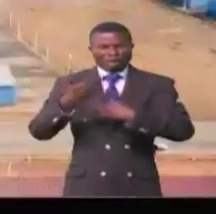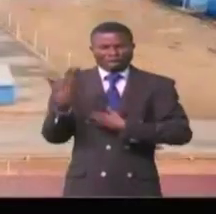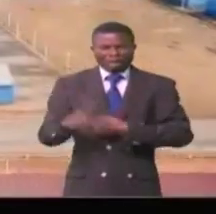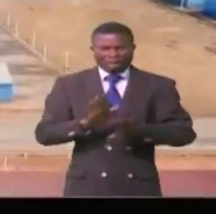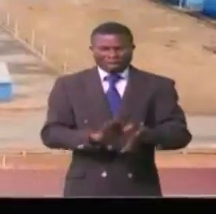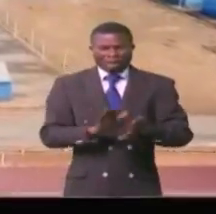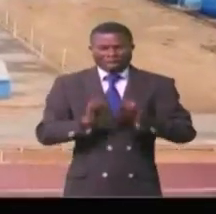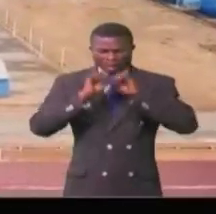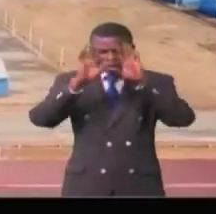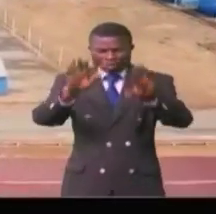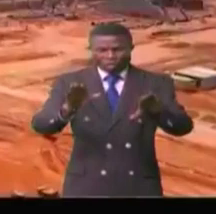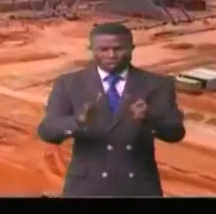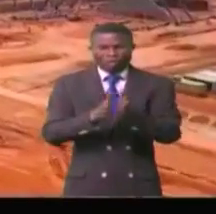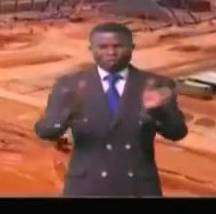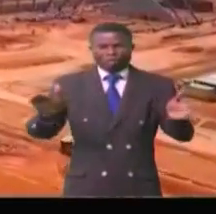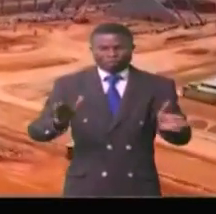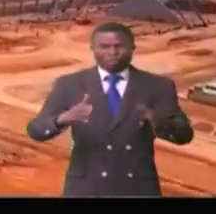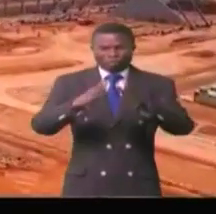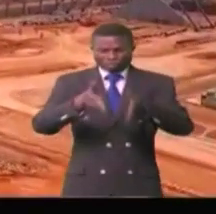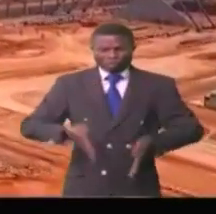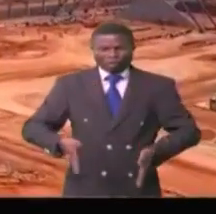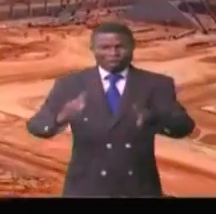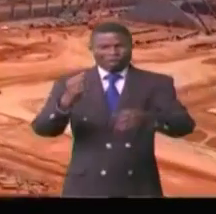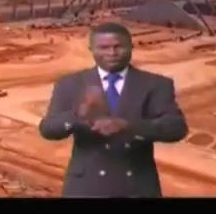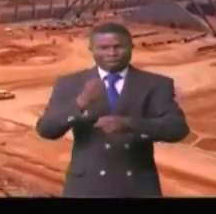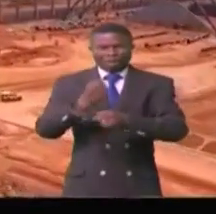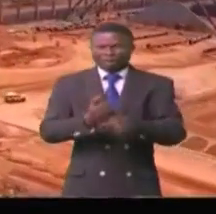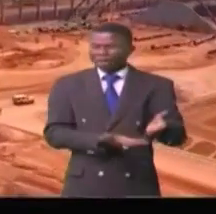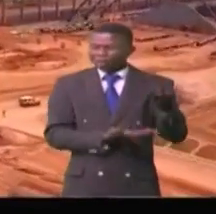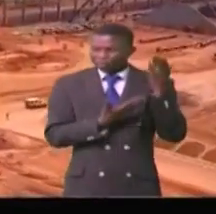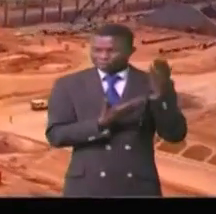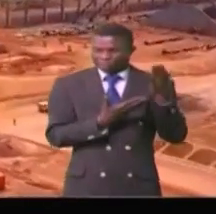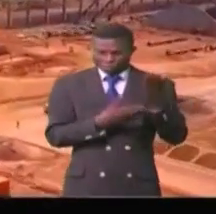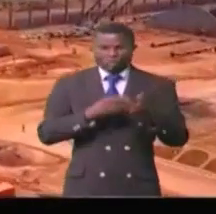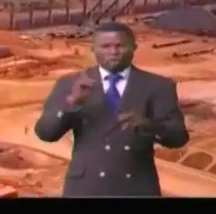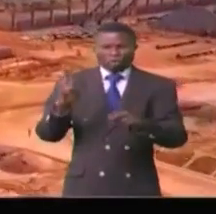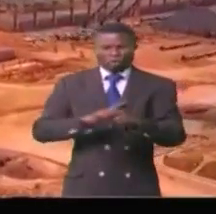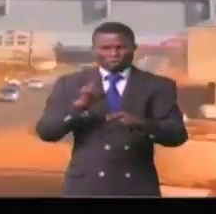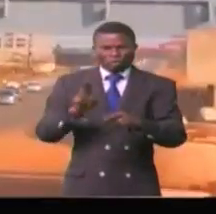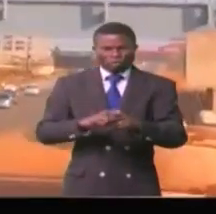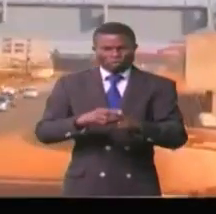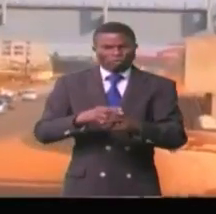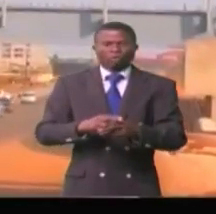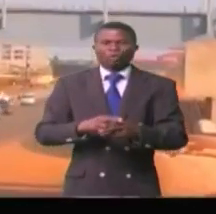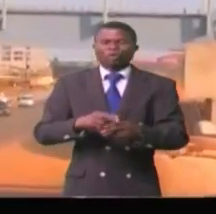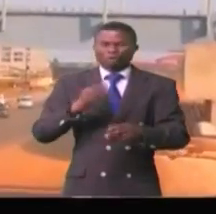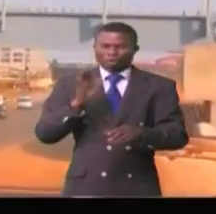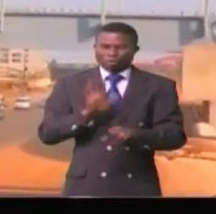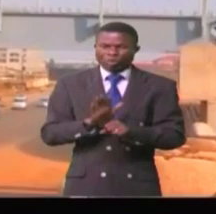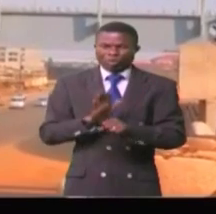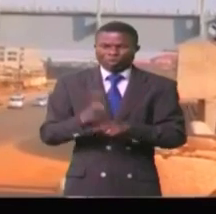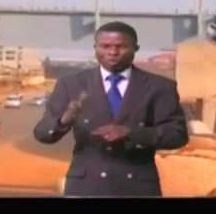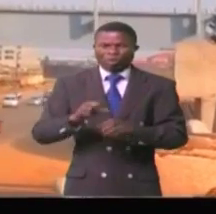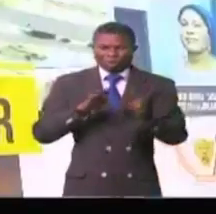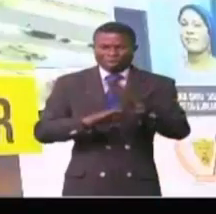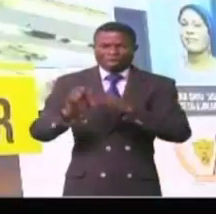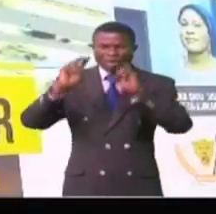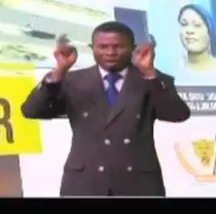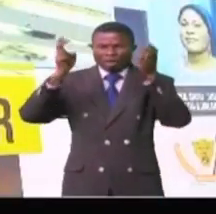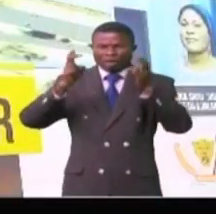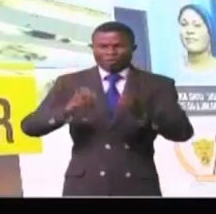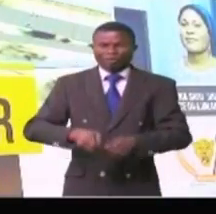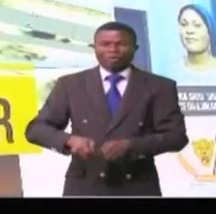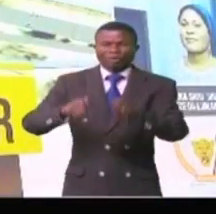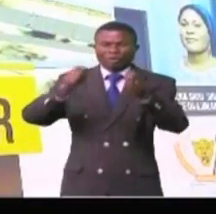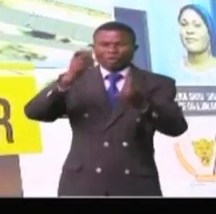inauguration officielle et des chantiers où des travaux d'envergure s'exécutent sans relâche. À l'entrée de la ville, un échangeur moderne